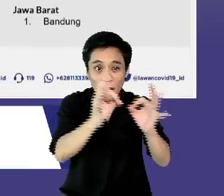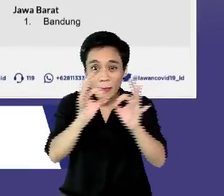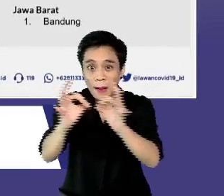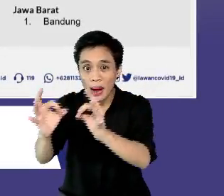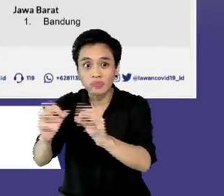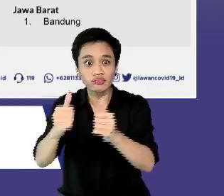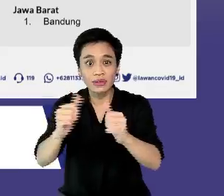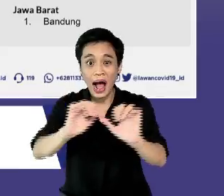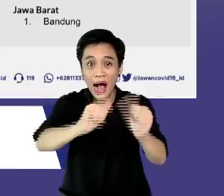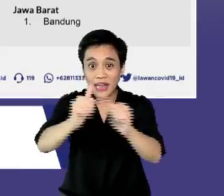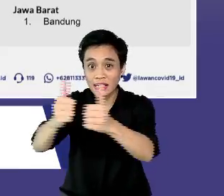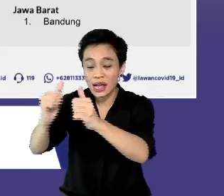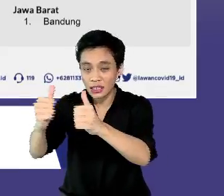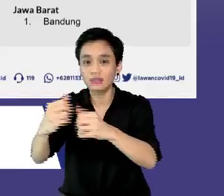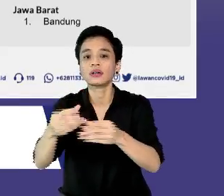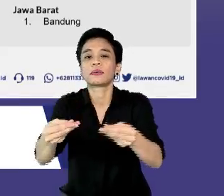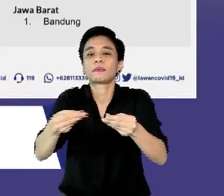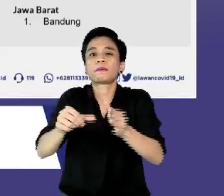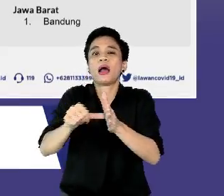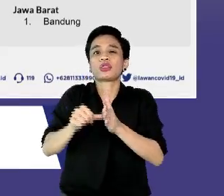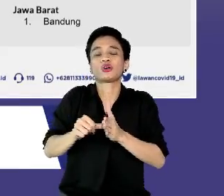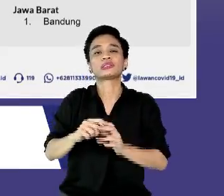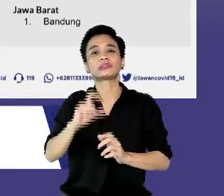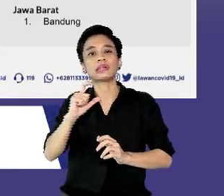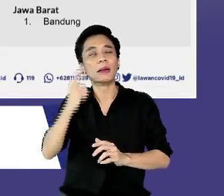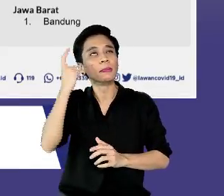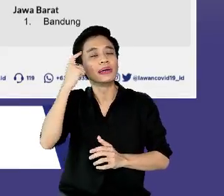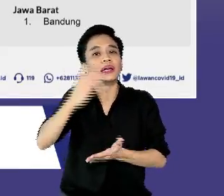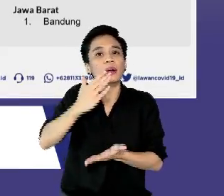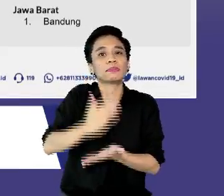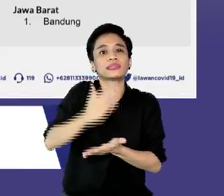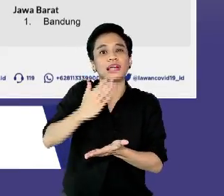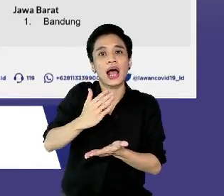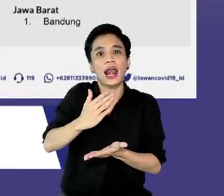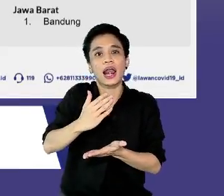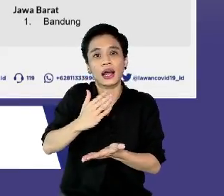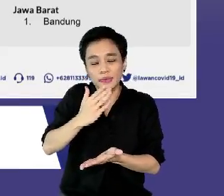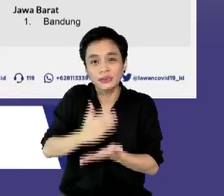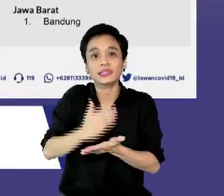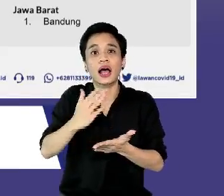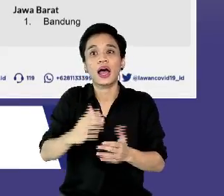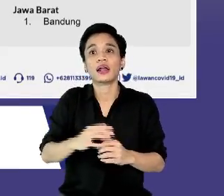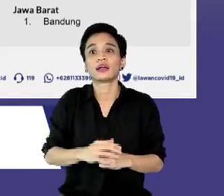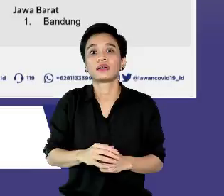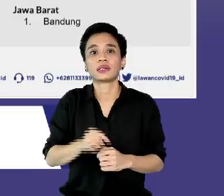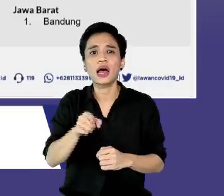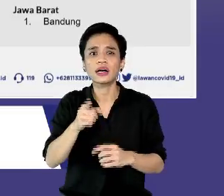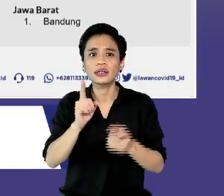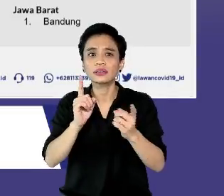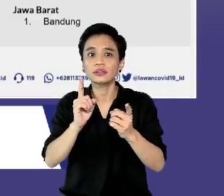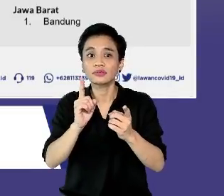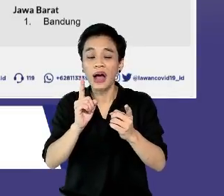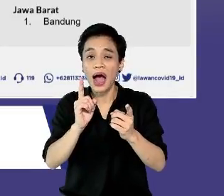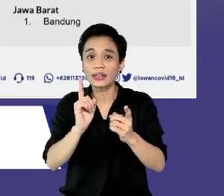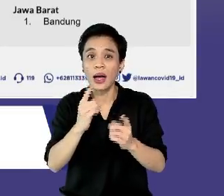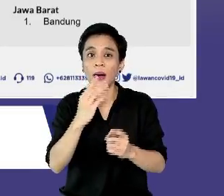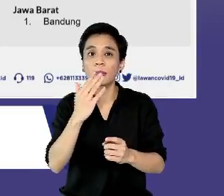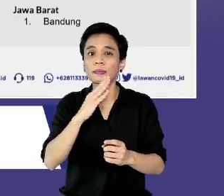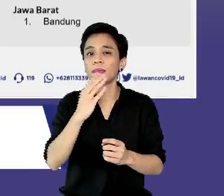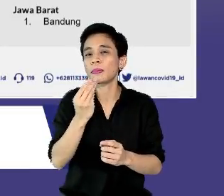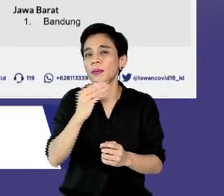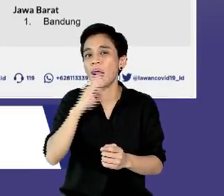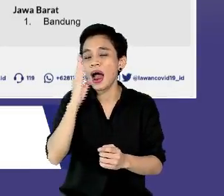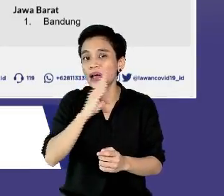COVID-19. Lebih rincinya, aspek-aspek indikator zonasi yang mengalami perubahan diantaranya